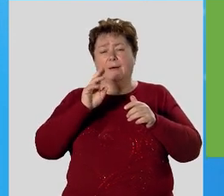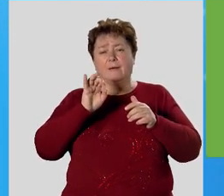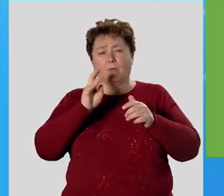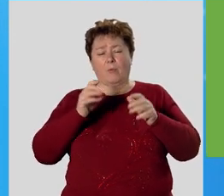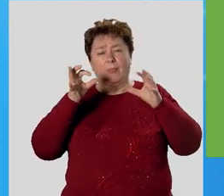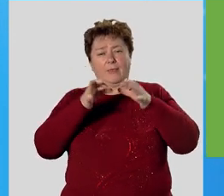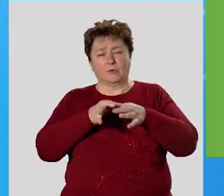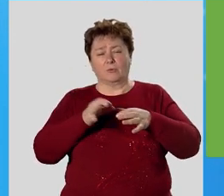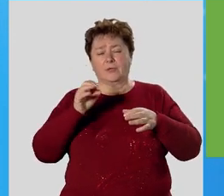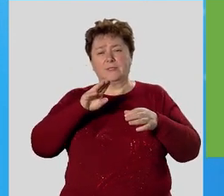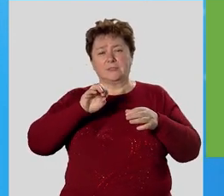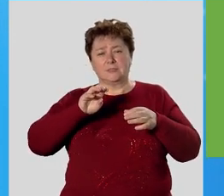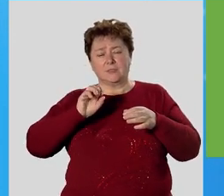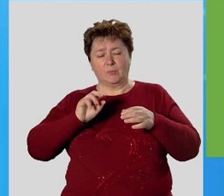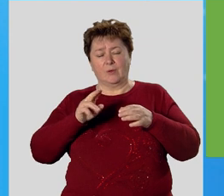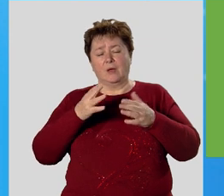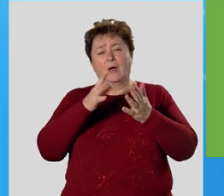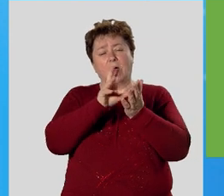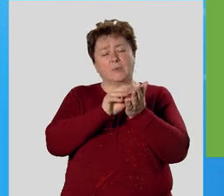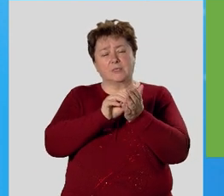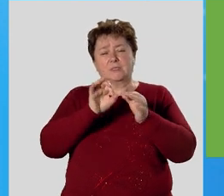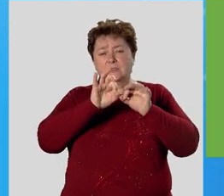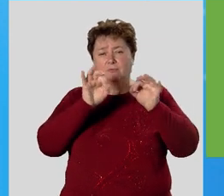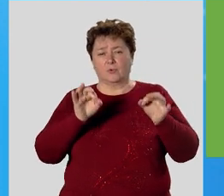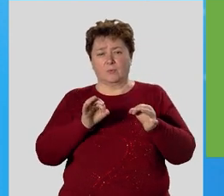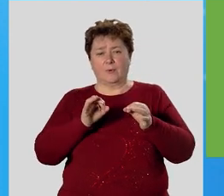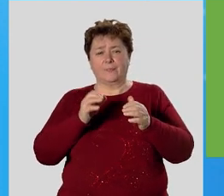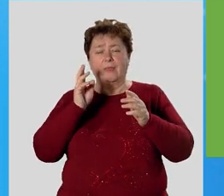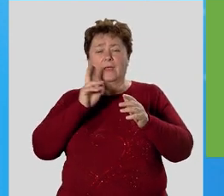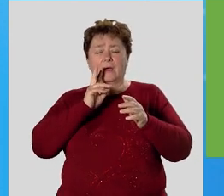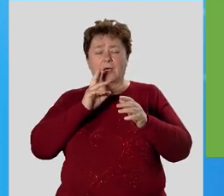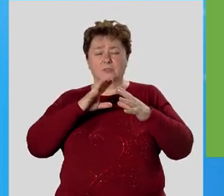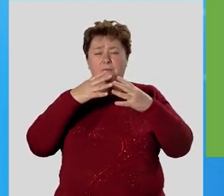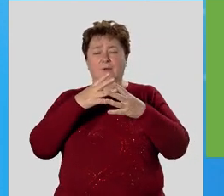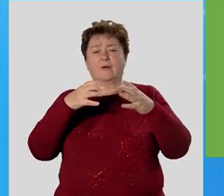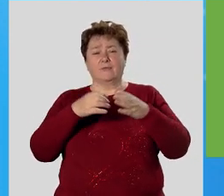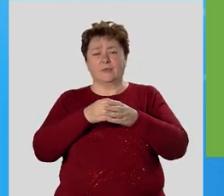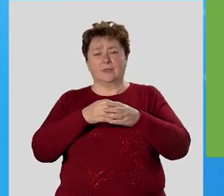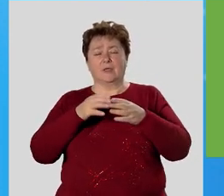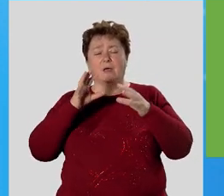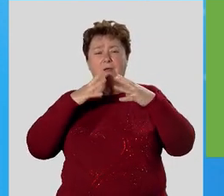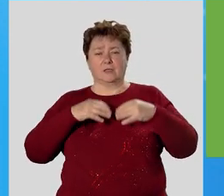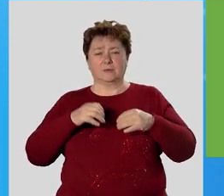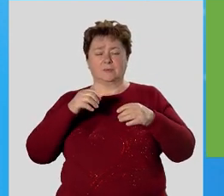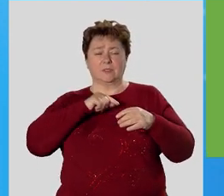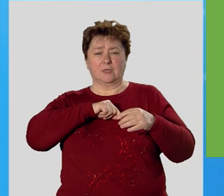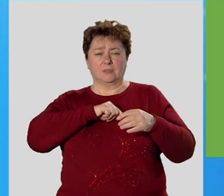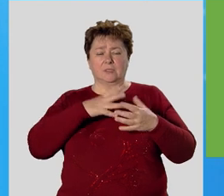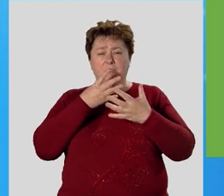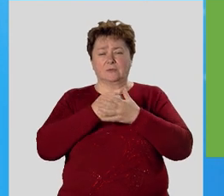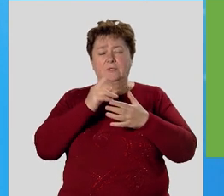«карион ядро» и типов «образец форма». Для каждого вида организмов характерен